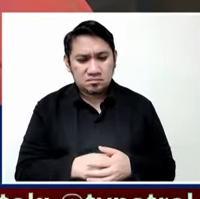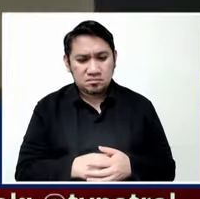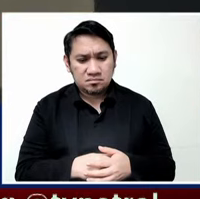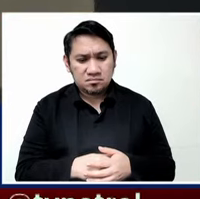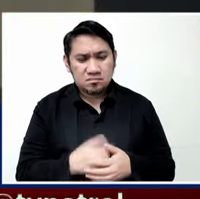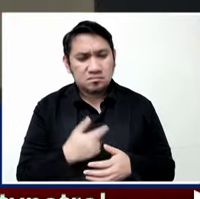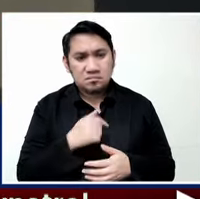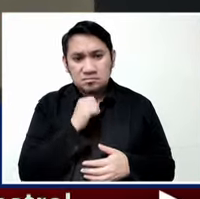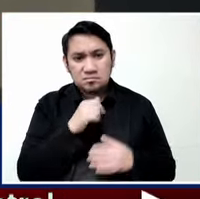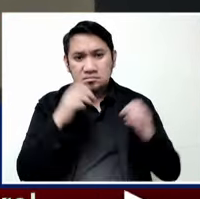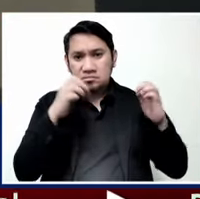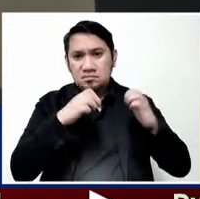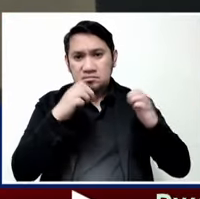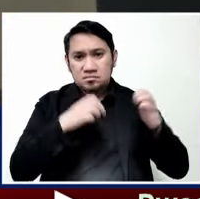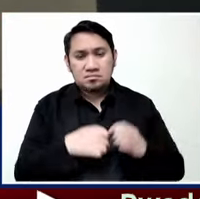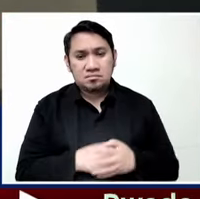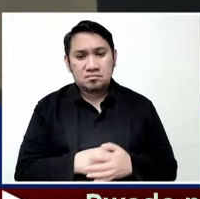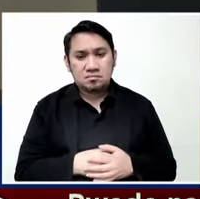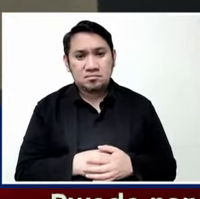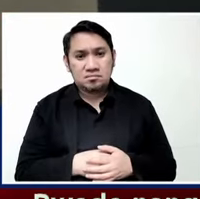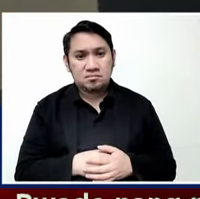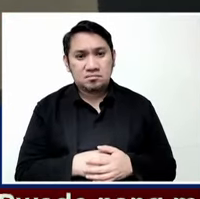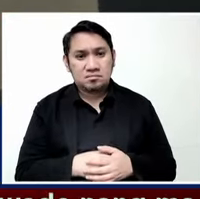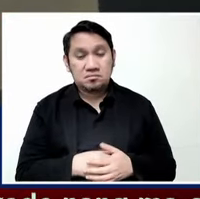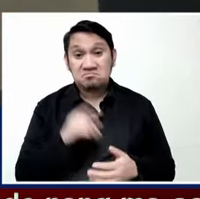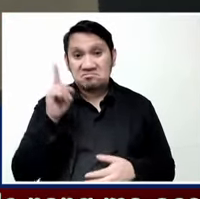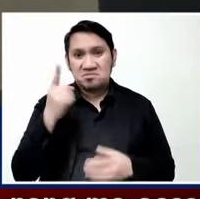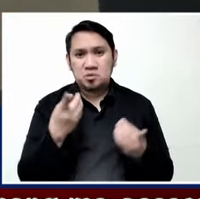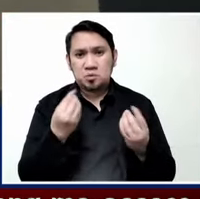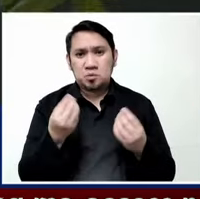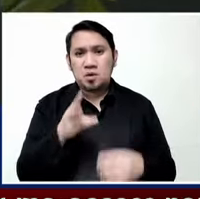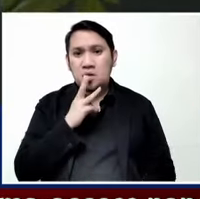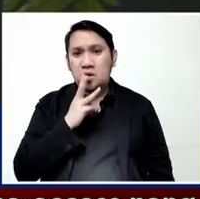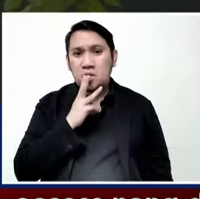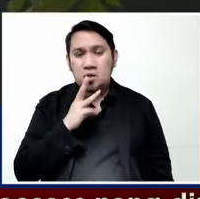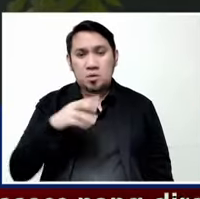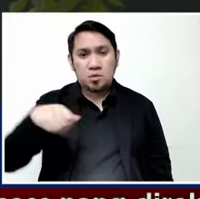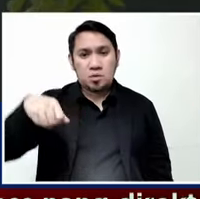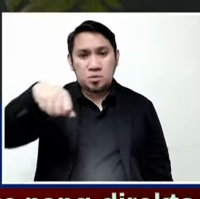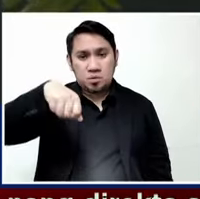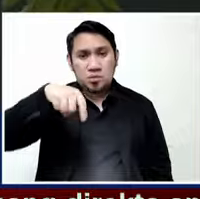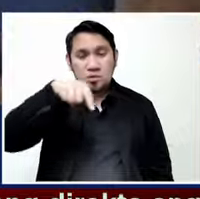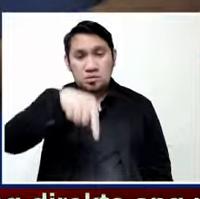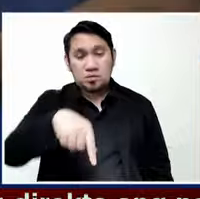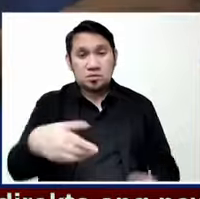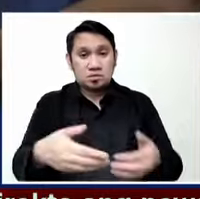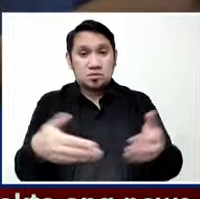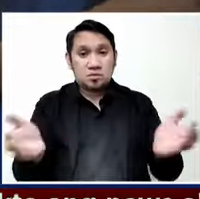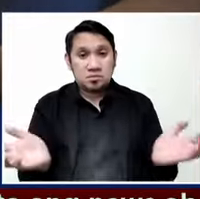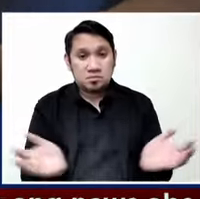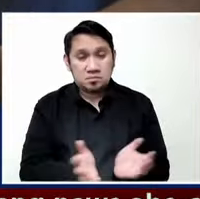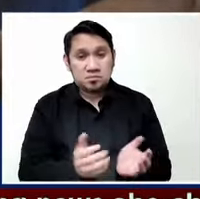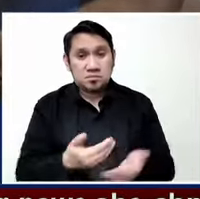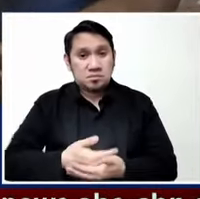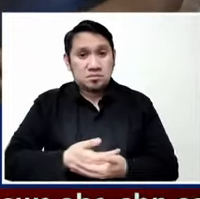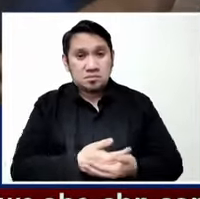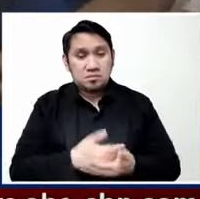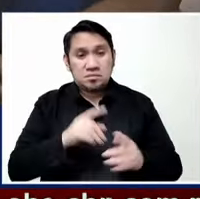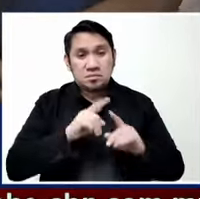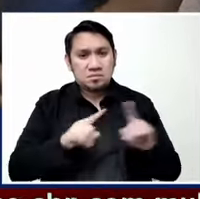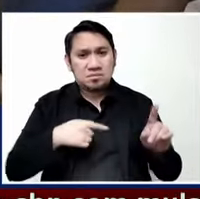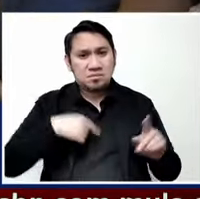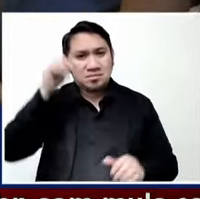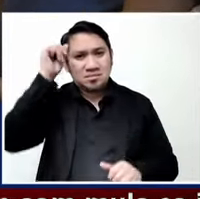inaasahan. Nag-init ng tubig ang suspect para sana ihalo sa pampaligo ng sanggol pero hindi na daw niya